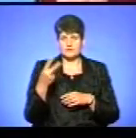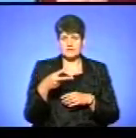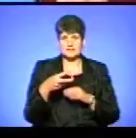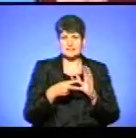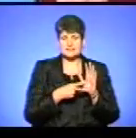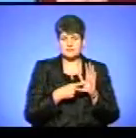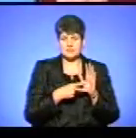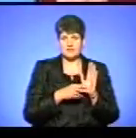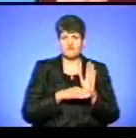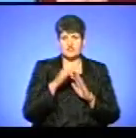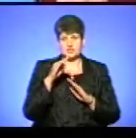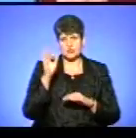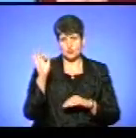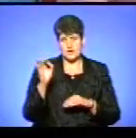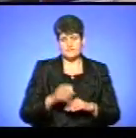22-27 вище нуля.